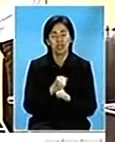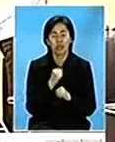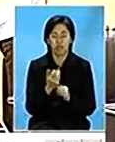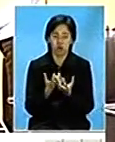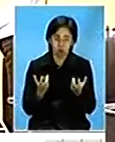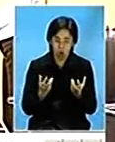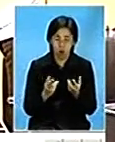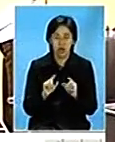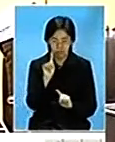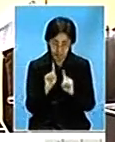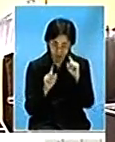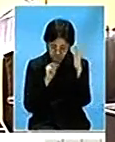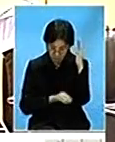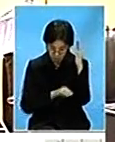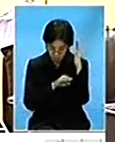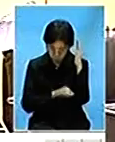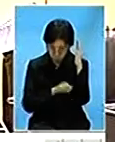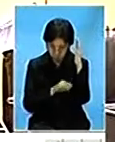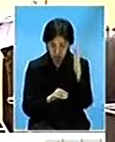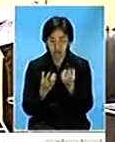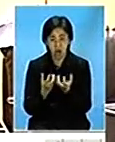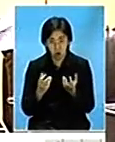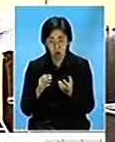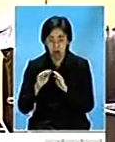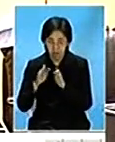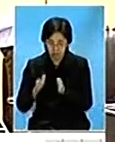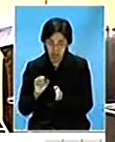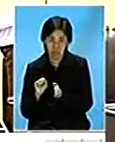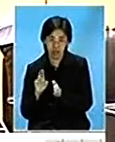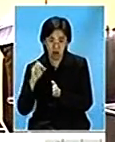เครื่องวัดระดับน้ำอุปกรณ์สำรองไฟฟ้าด้วย